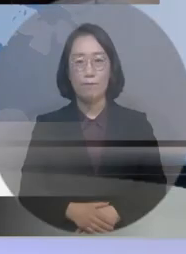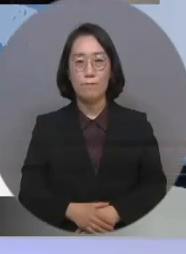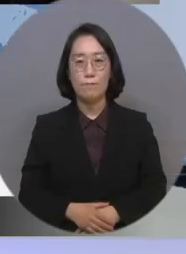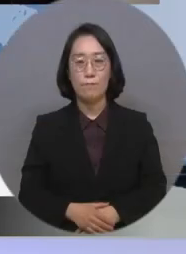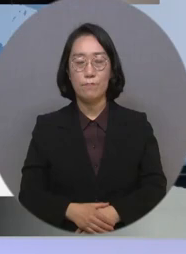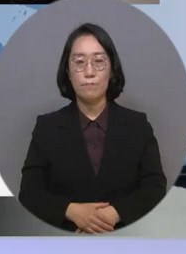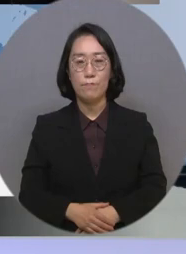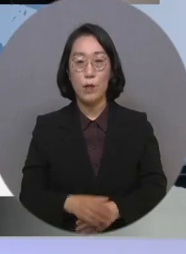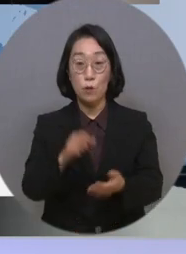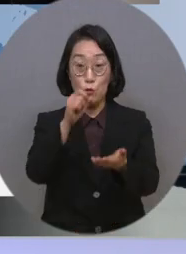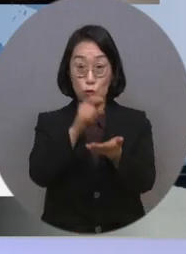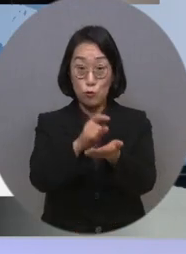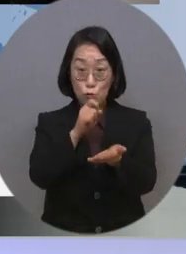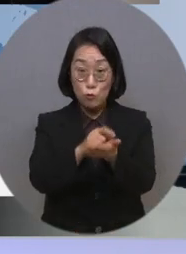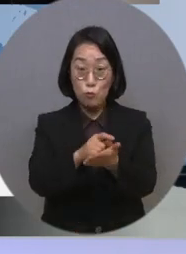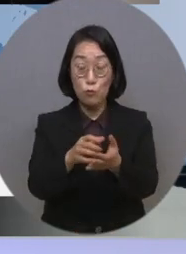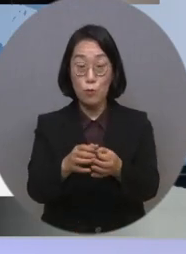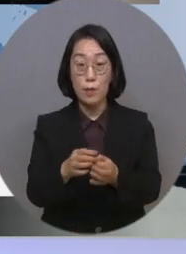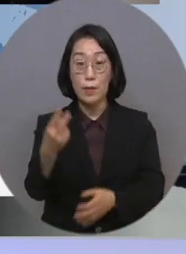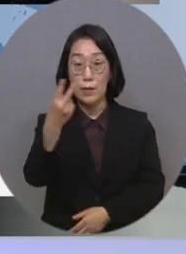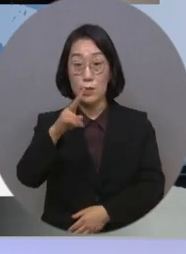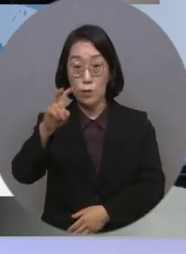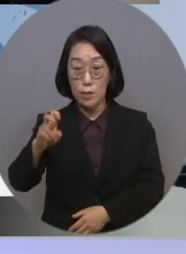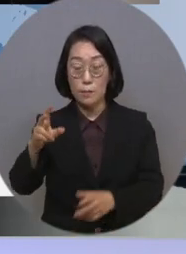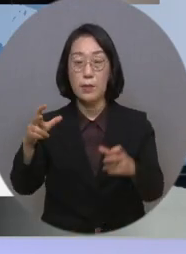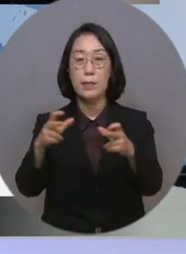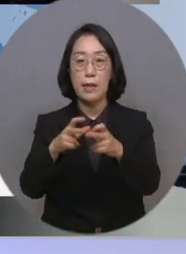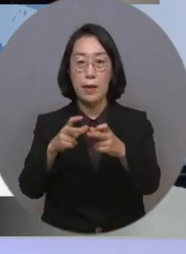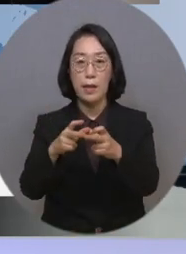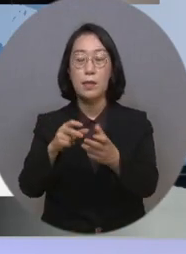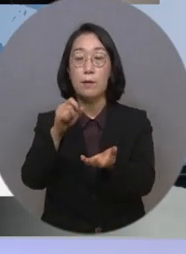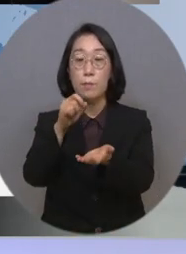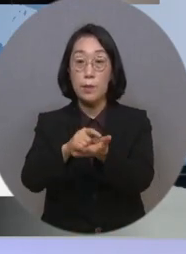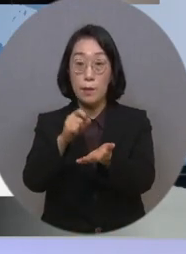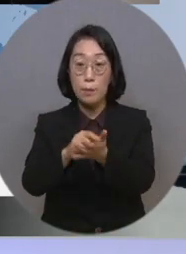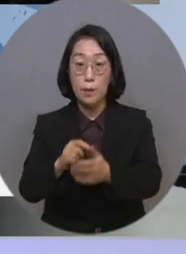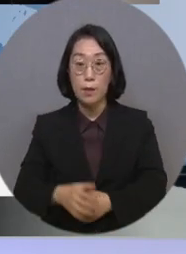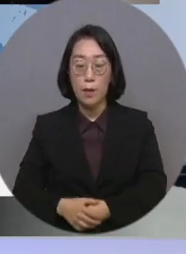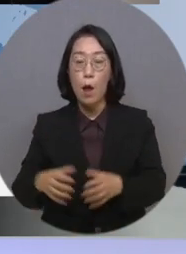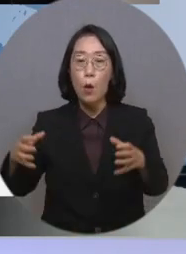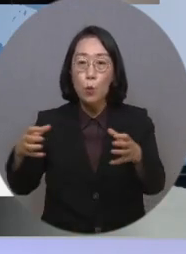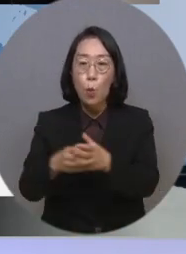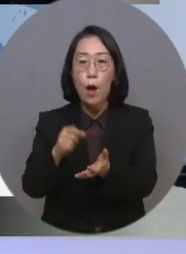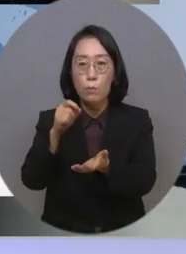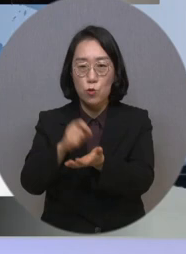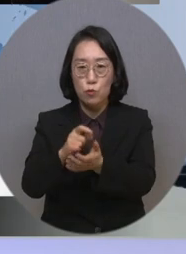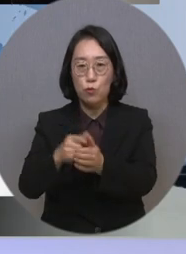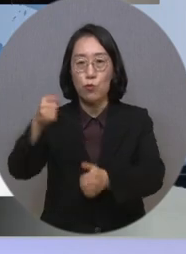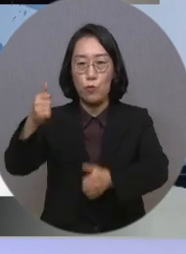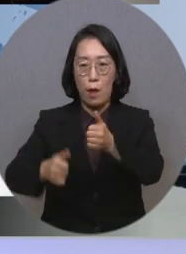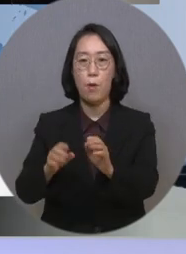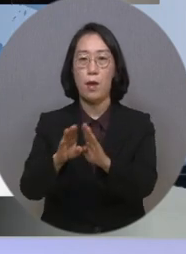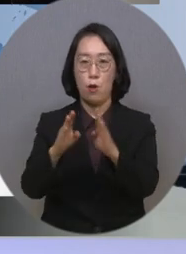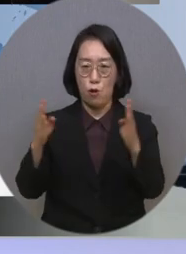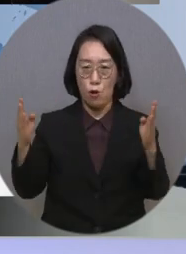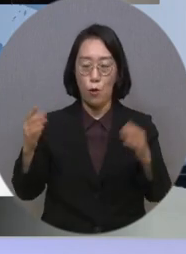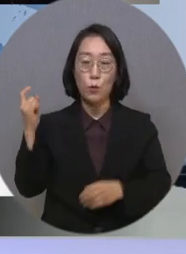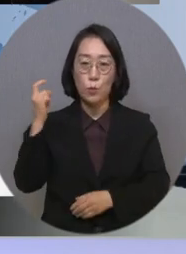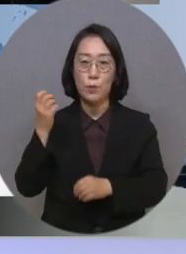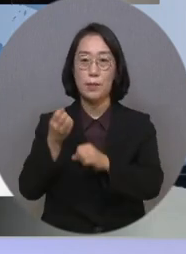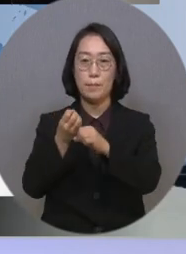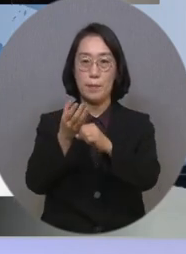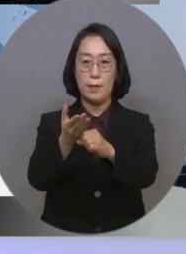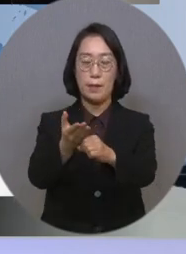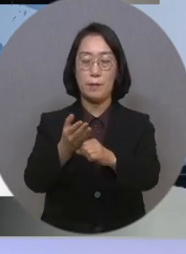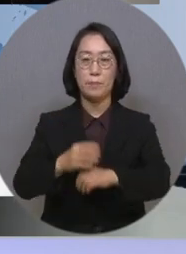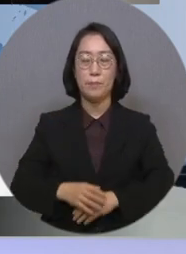월드컵의 열기를 이어받으며 2022 스페셜 올림픽 K리그 통합축구 올스타전이 열렸습니다. 이 현장 소식 전우주